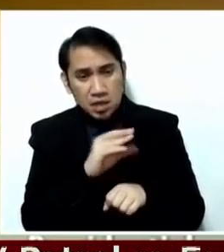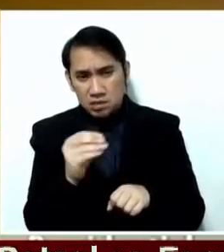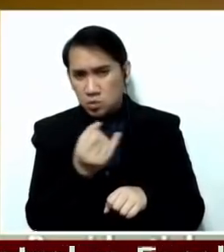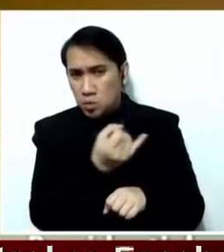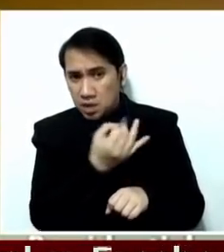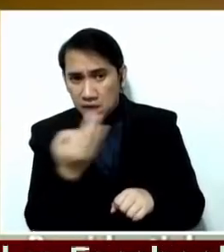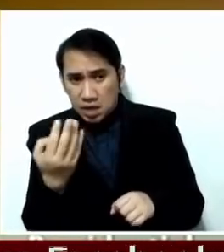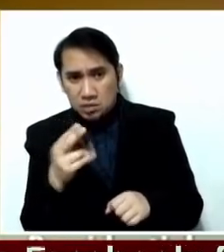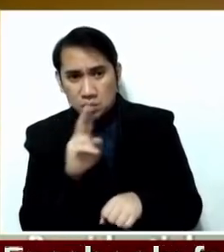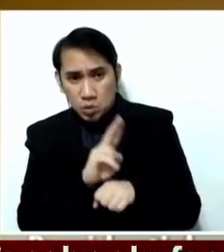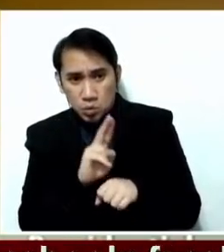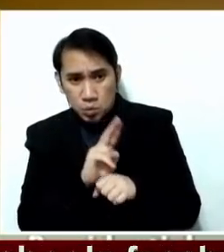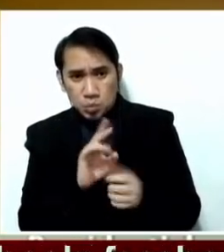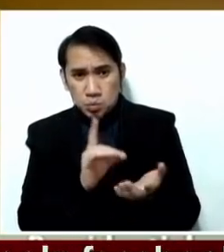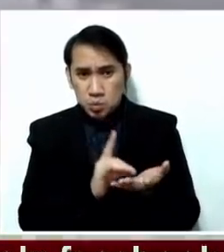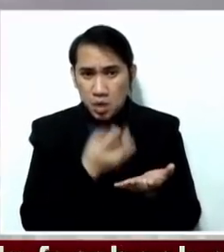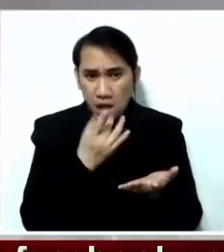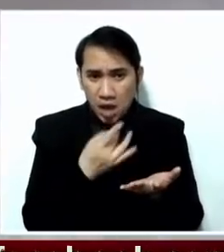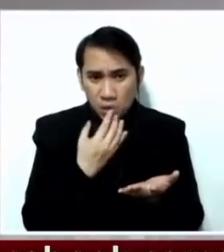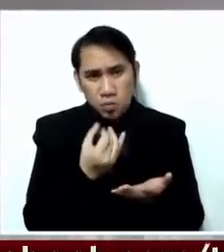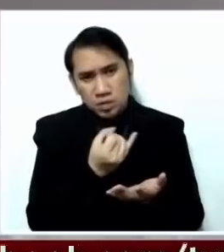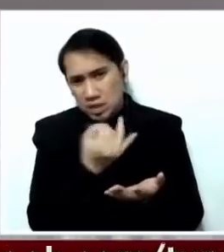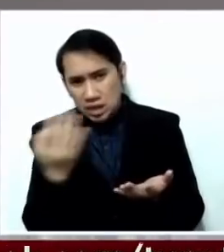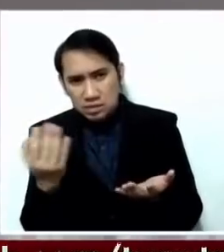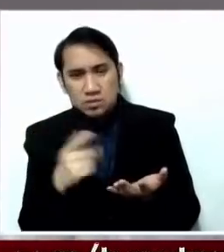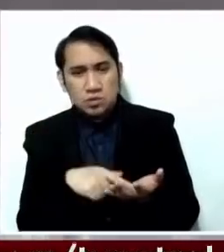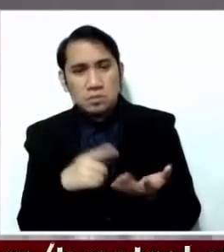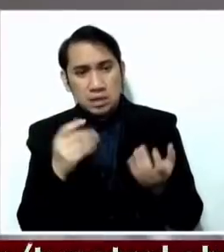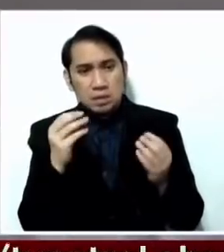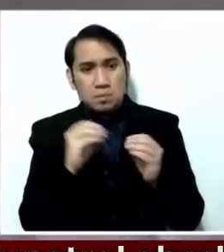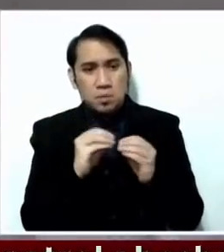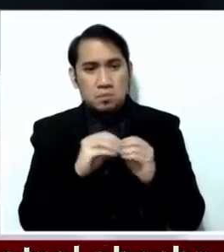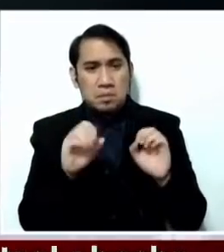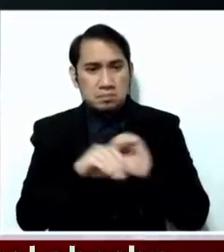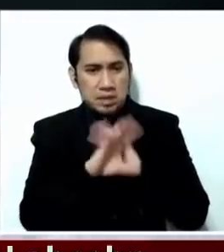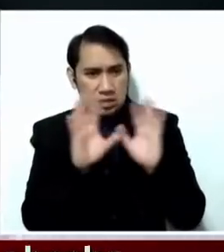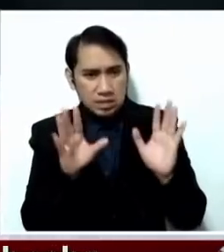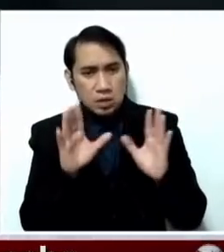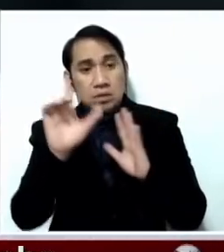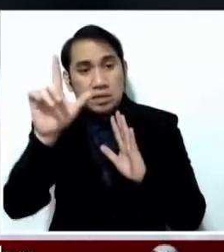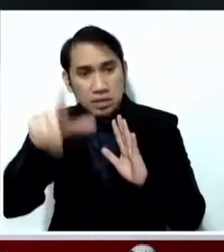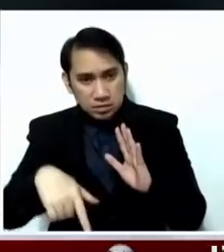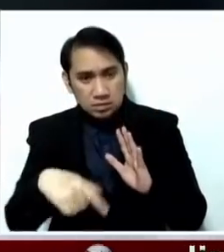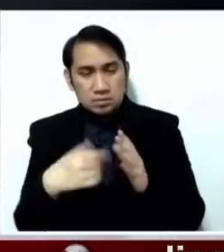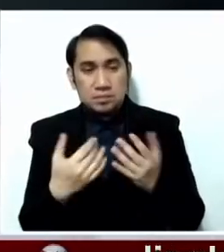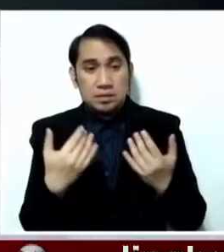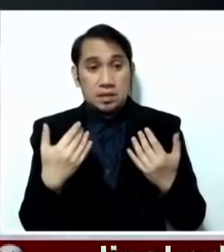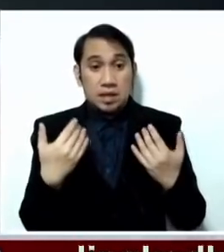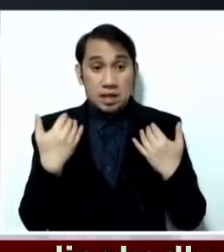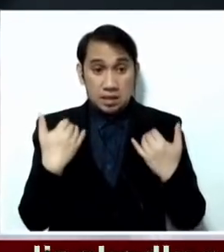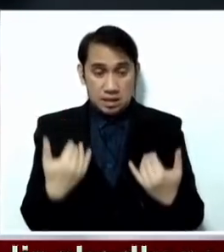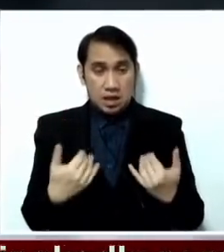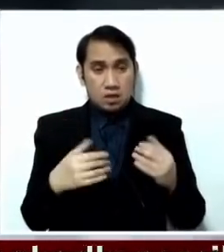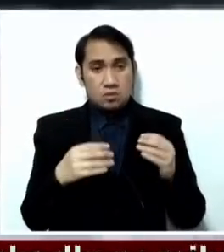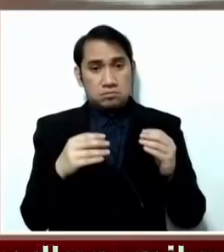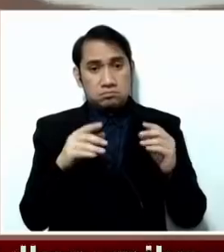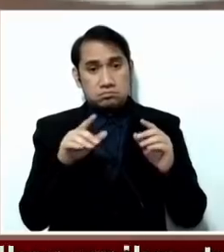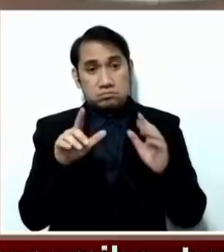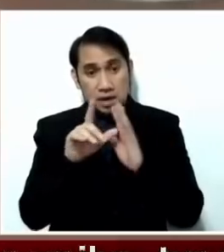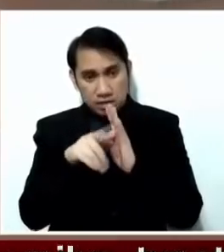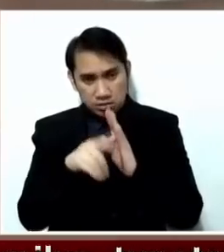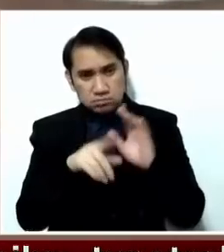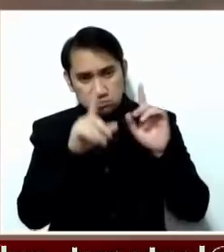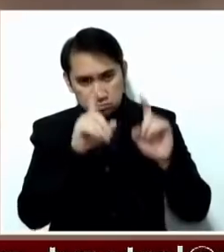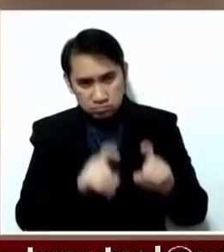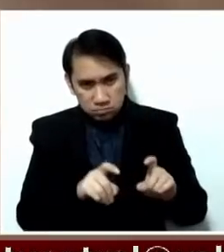hindi pa rin po masyadong malinaw yan. Ikinakasana ng gobyerno ang clinical trials para sa ivermectin para